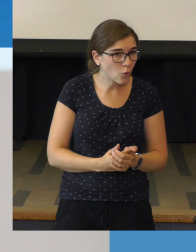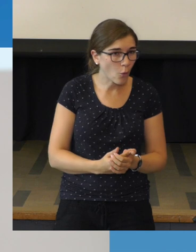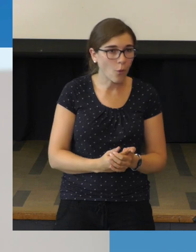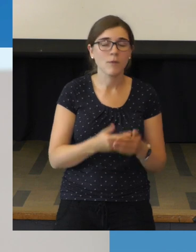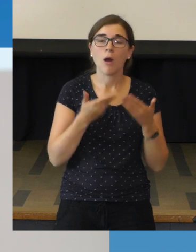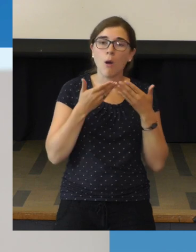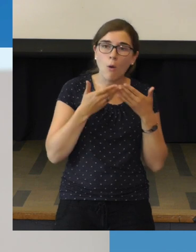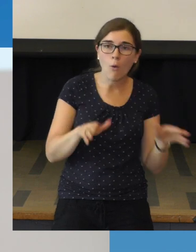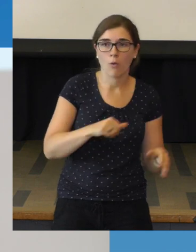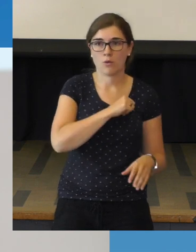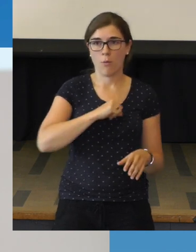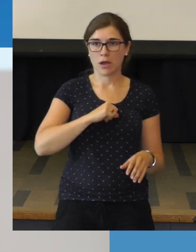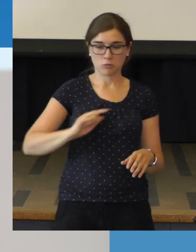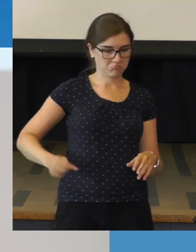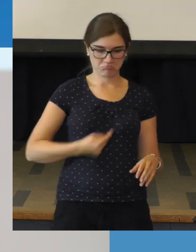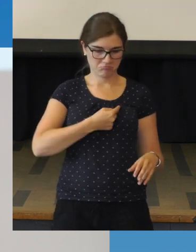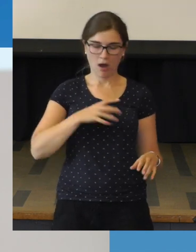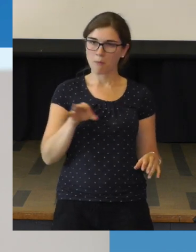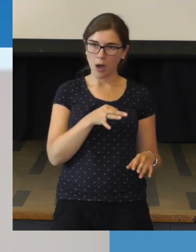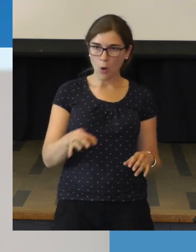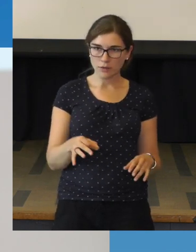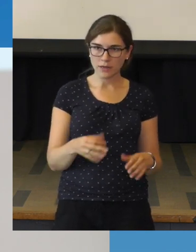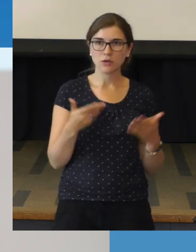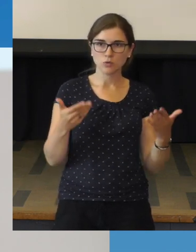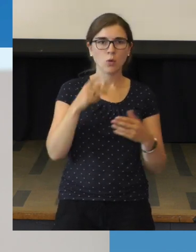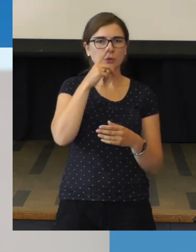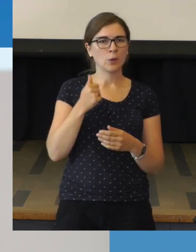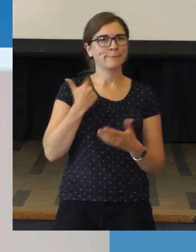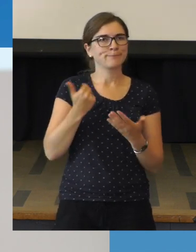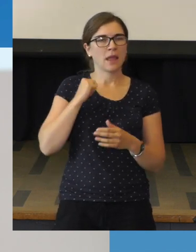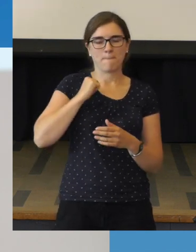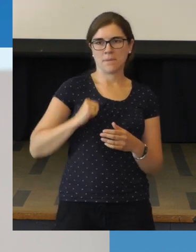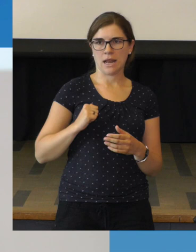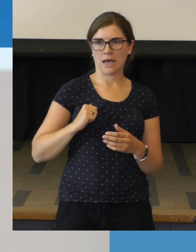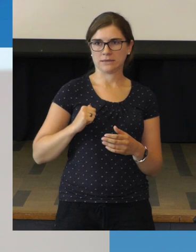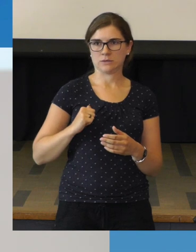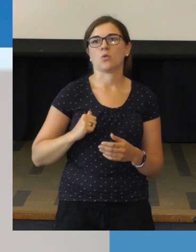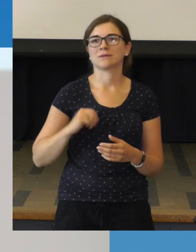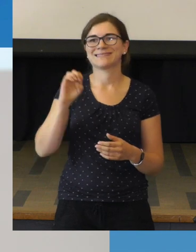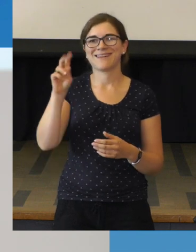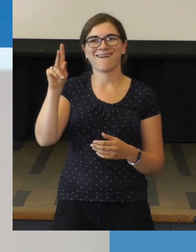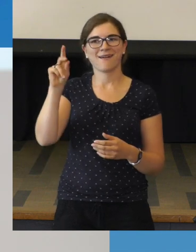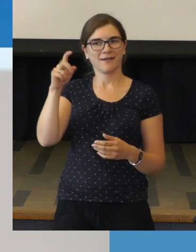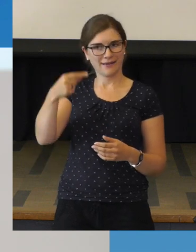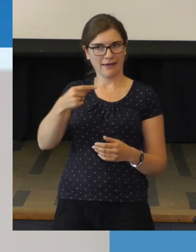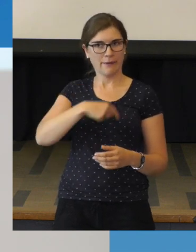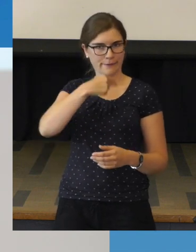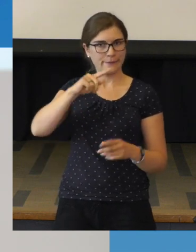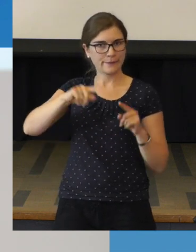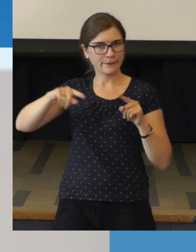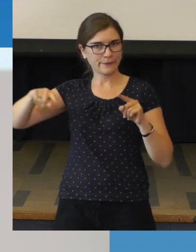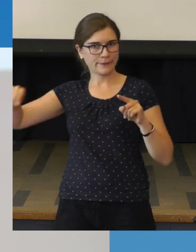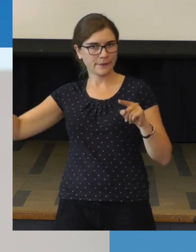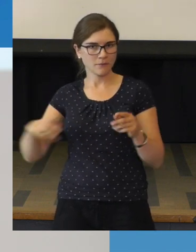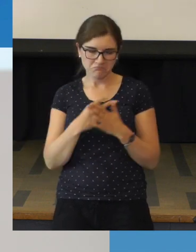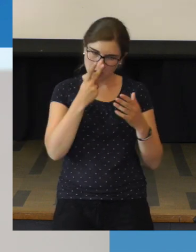Verfahren, dafür braucht man ja keinen Katheter, sondern es ist letztlich eine Belastungs-EKG-Untersuchung vor einer Kamera, die diese radioaktive